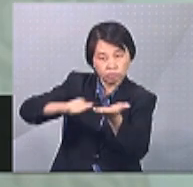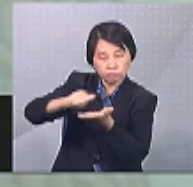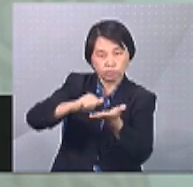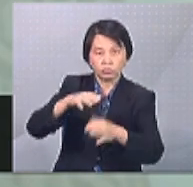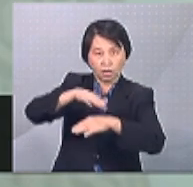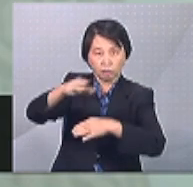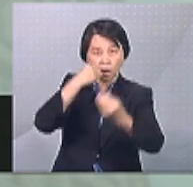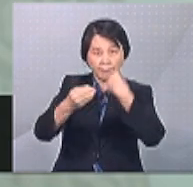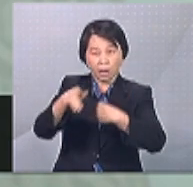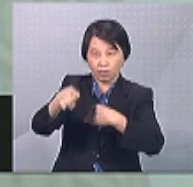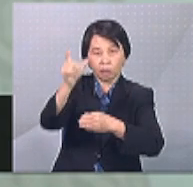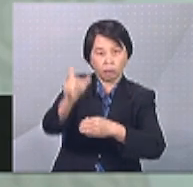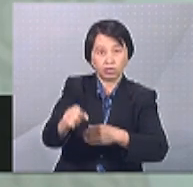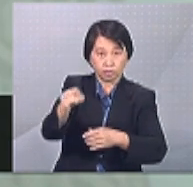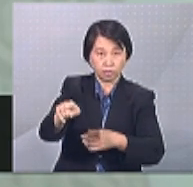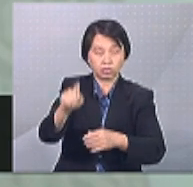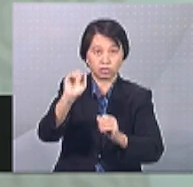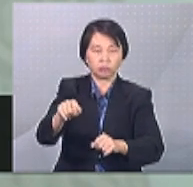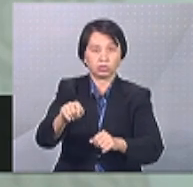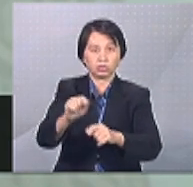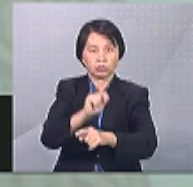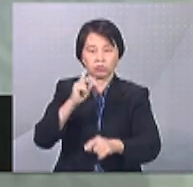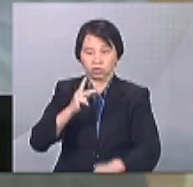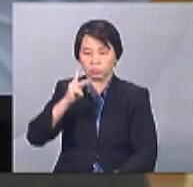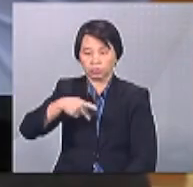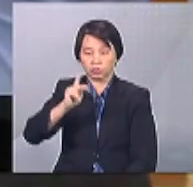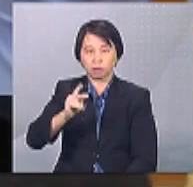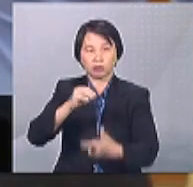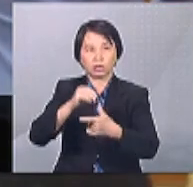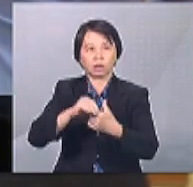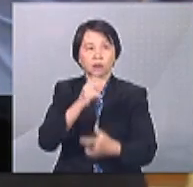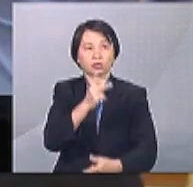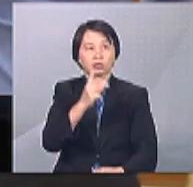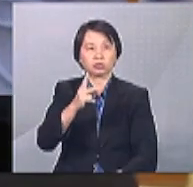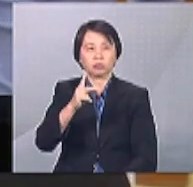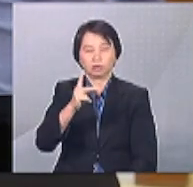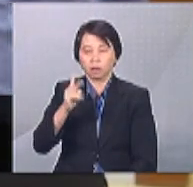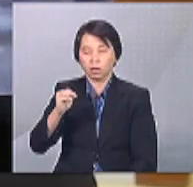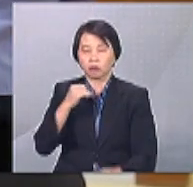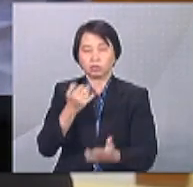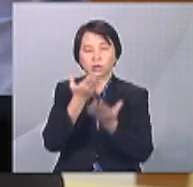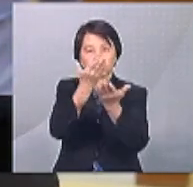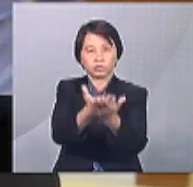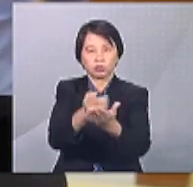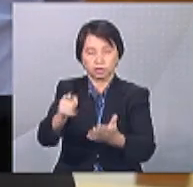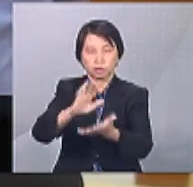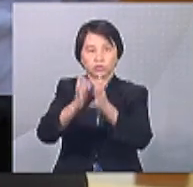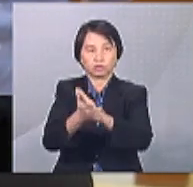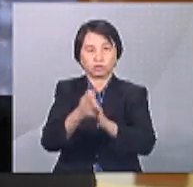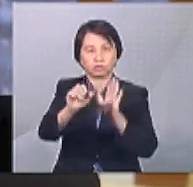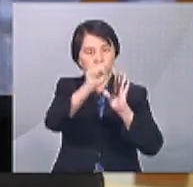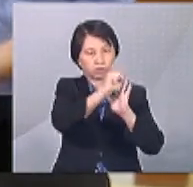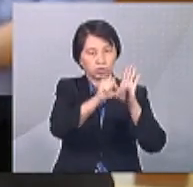ni sama ada dia hanya akan digunakan pada PKP saja atau mungkin kementerian nak sadarkan supaya ia dijadikan sebagai